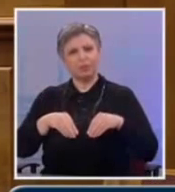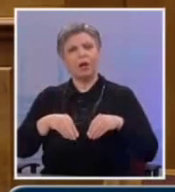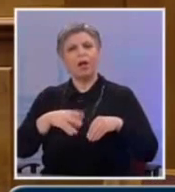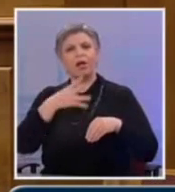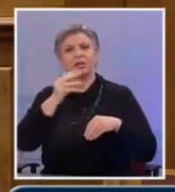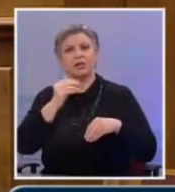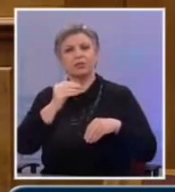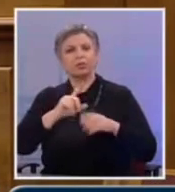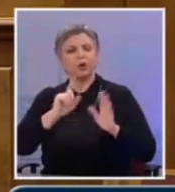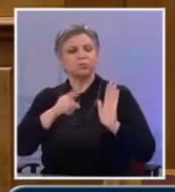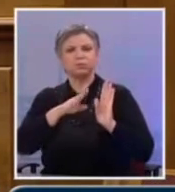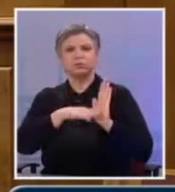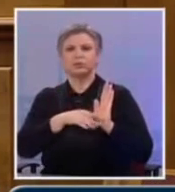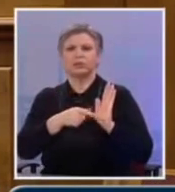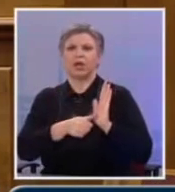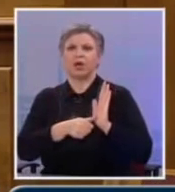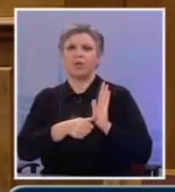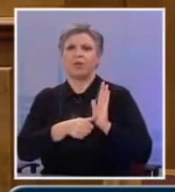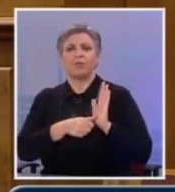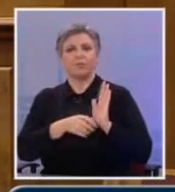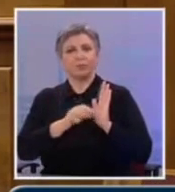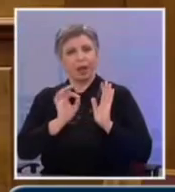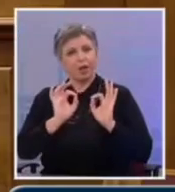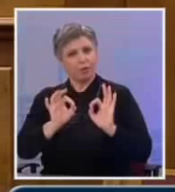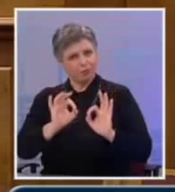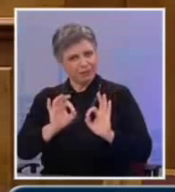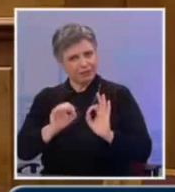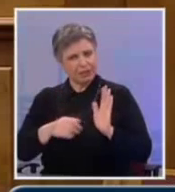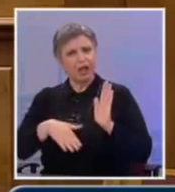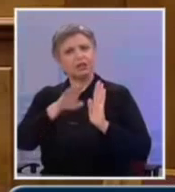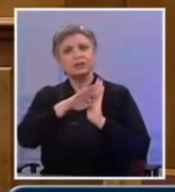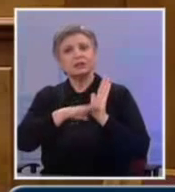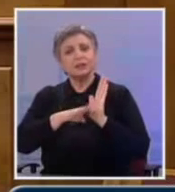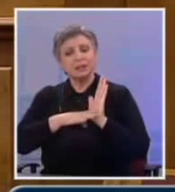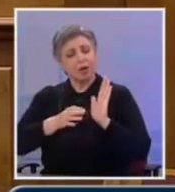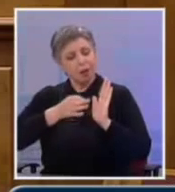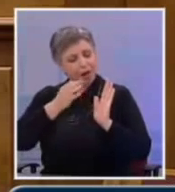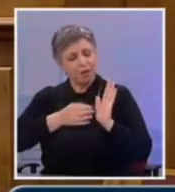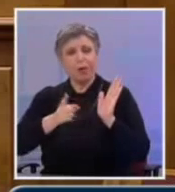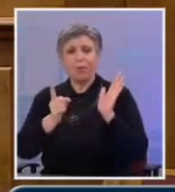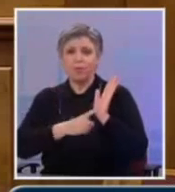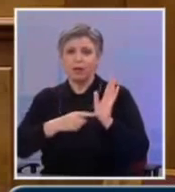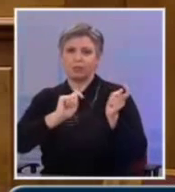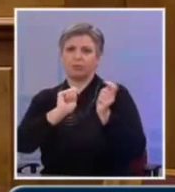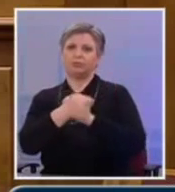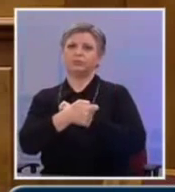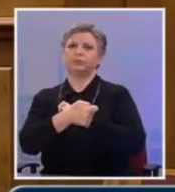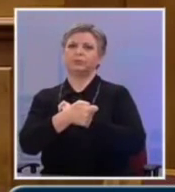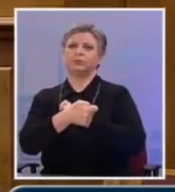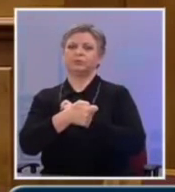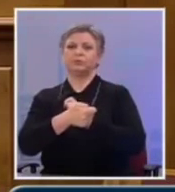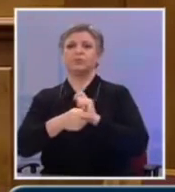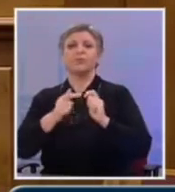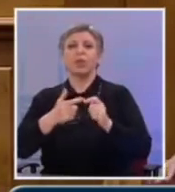Θα μου πείτε δεν πρέπει να αναθεωρηθεί το σύνταγμα. Το σύνταγμα ασφαλώς και πρέπει να αναθεωρηθεί, αλλά η